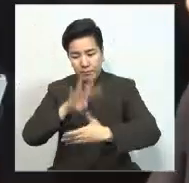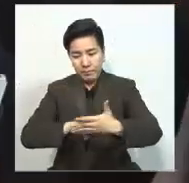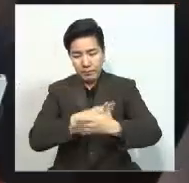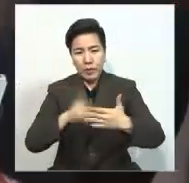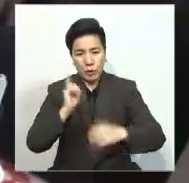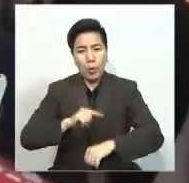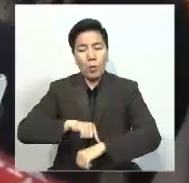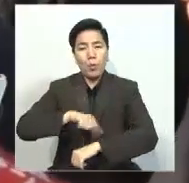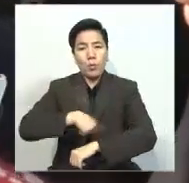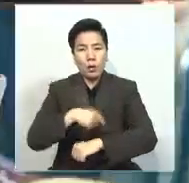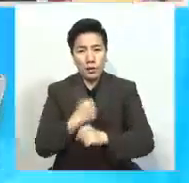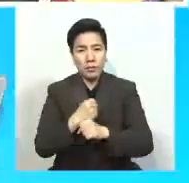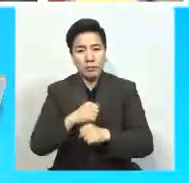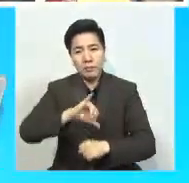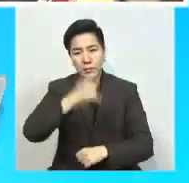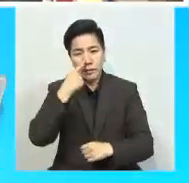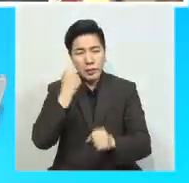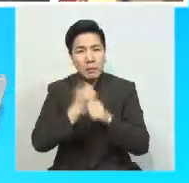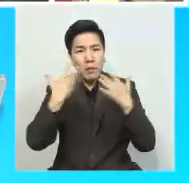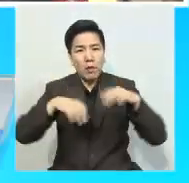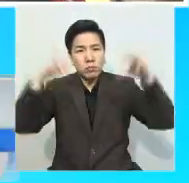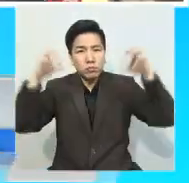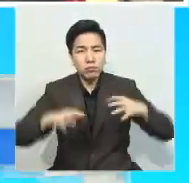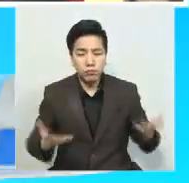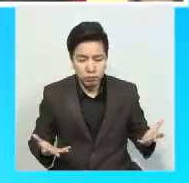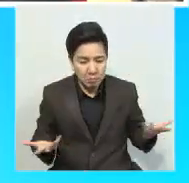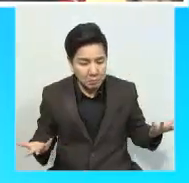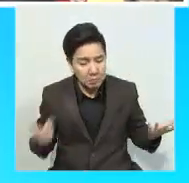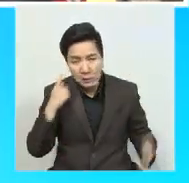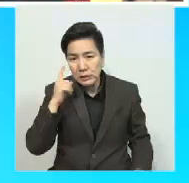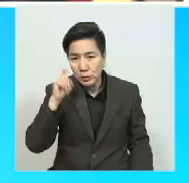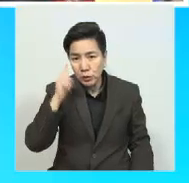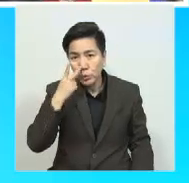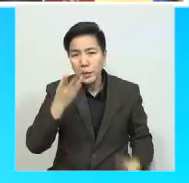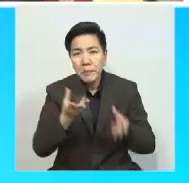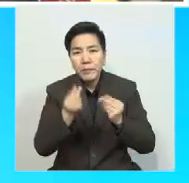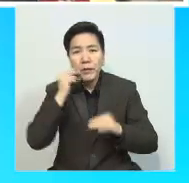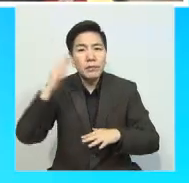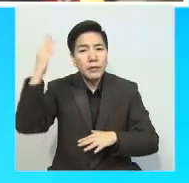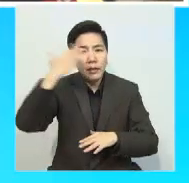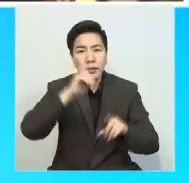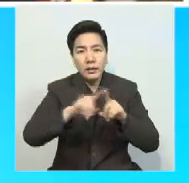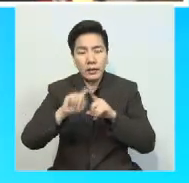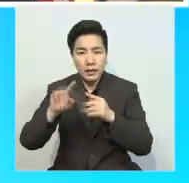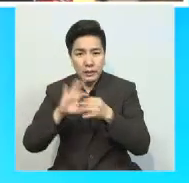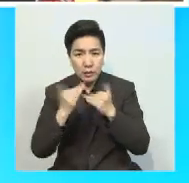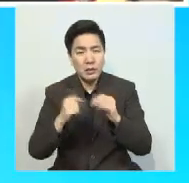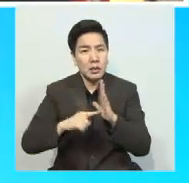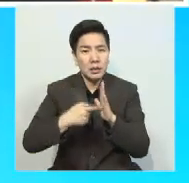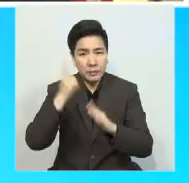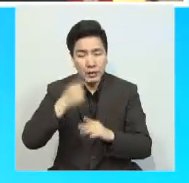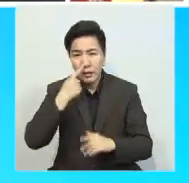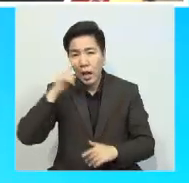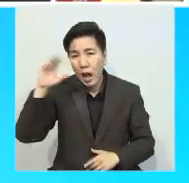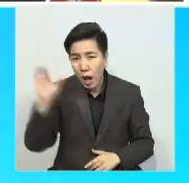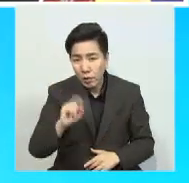ามันต้องใช้เวลานะบางทีมันลงทำแล้วมันไม่ตกออกมามันก็ไม่ใช่ไม่ได้มันต้องดูปริมาณความชื้นในอากาศด้วยสิ่งที่มันเป็นต้นตอก็มาจาก